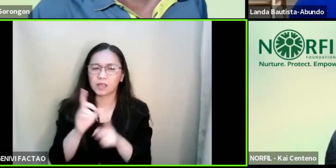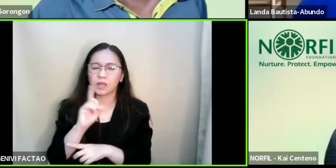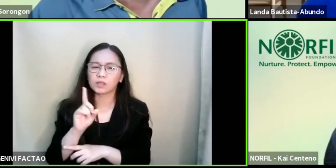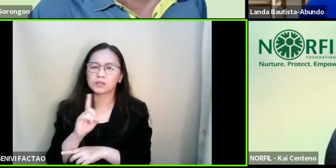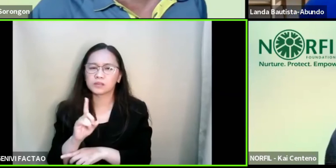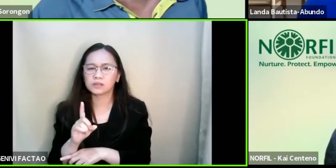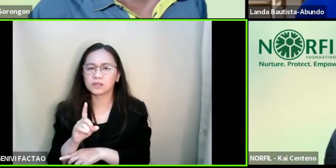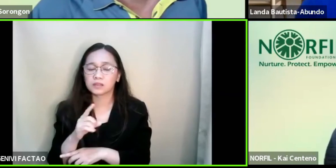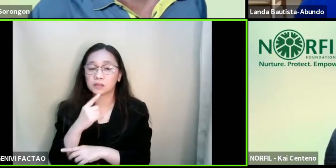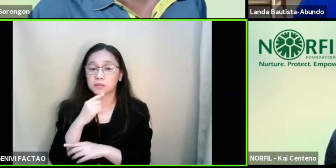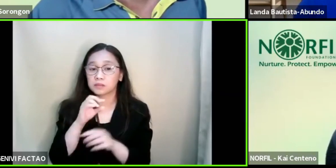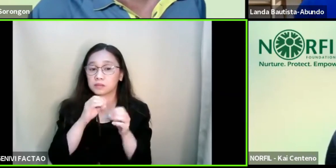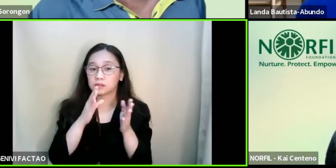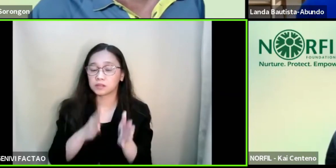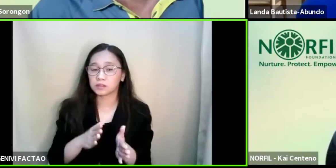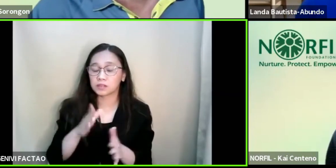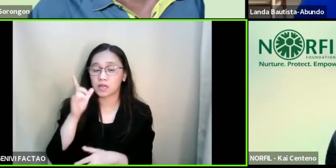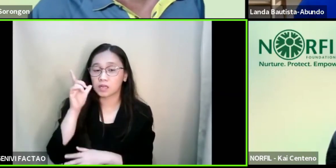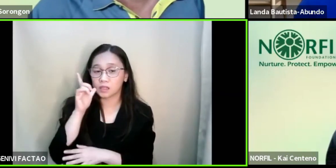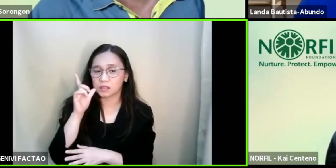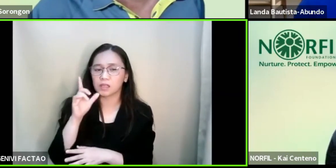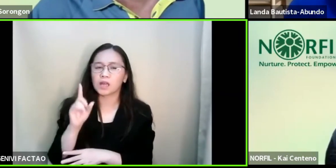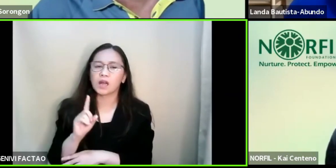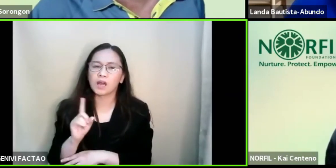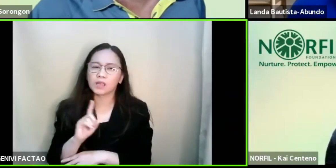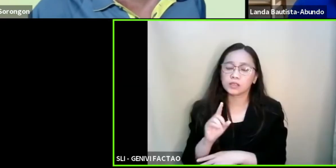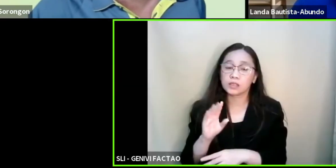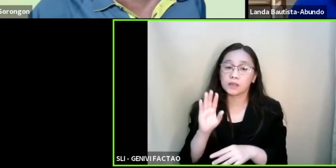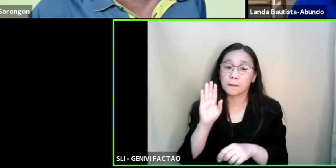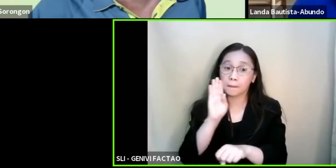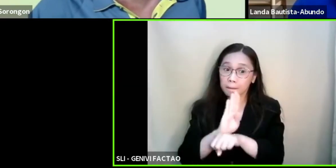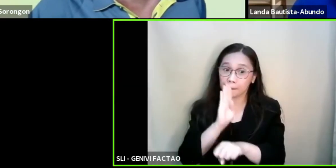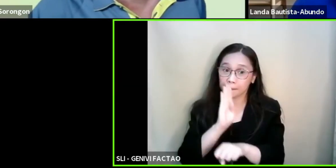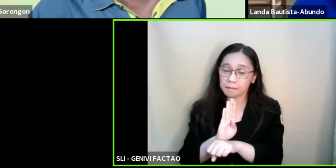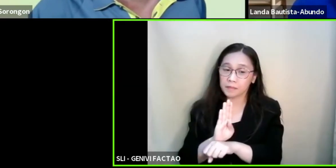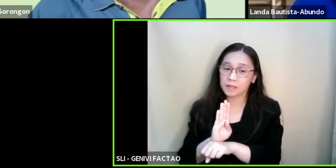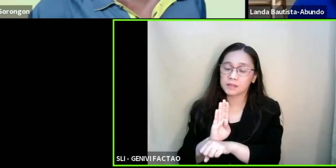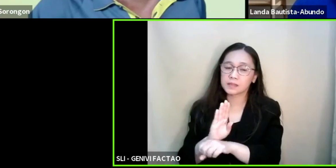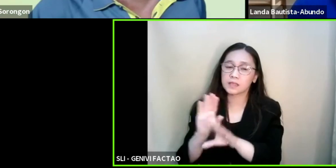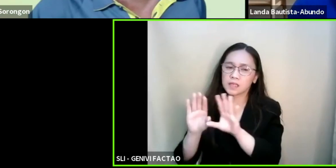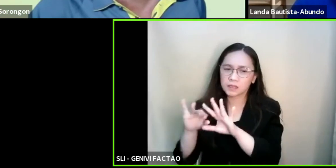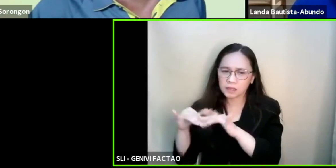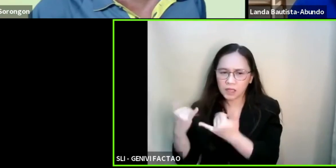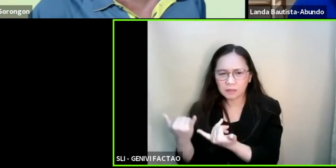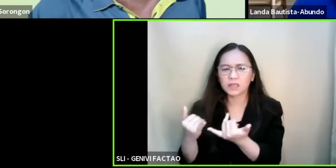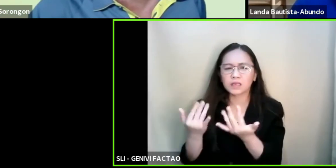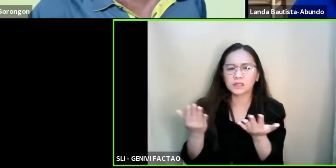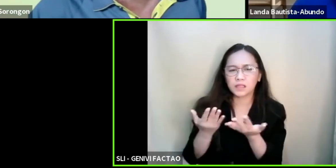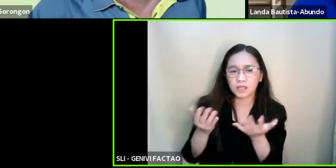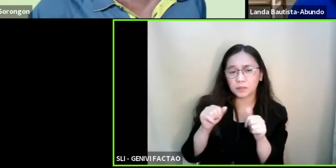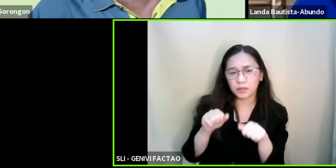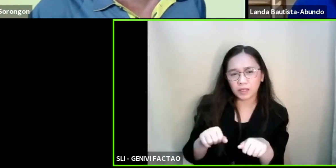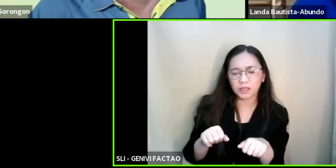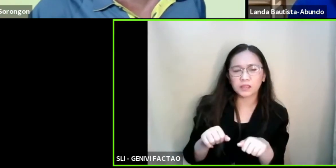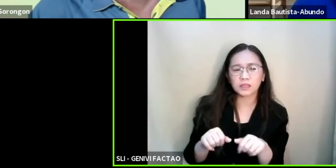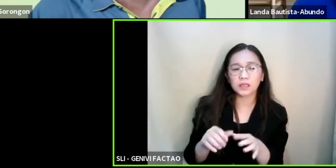sabi ni Teacher Landa, ano ba yung mga business establishment doon, no? Saan ba pwede, if ever, no, pag